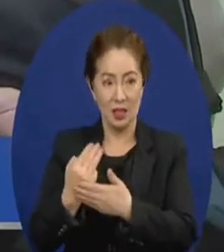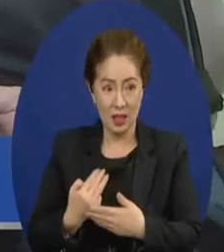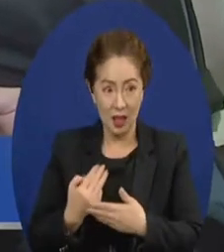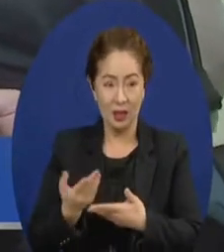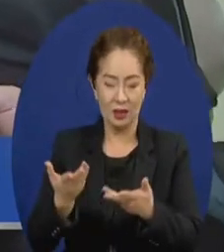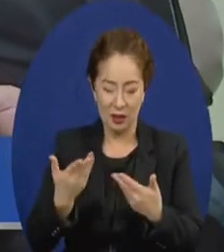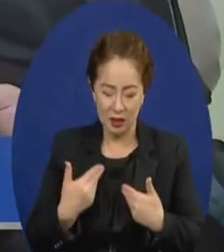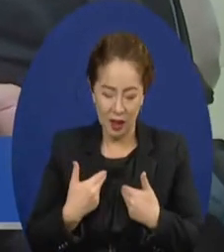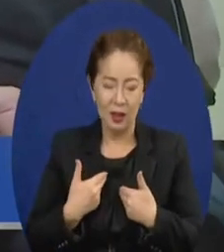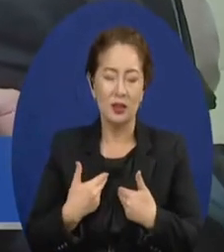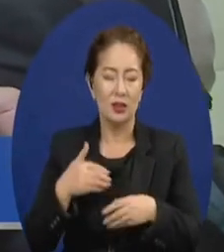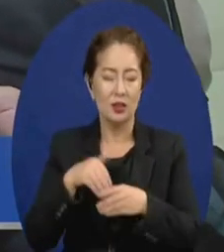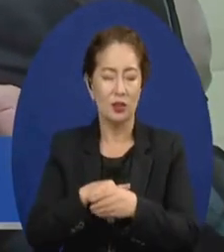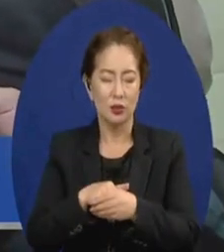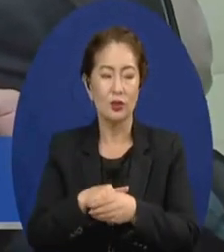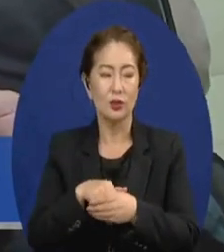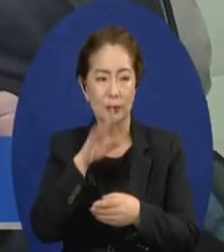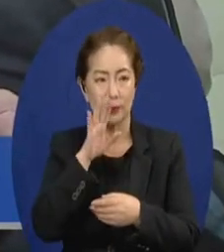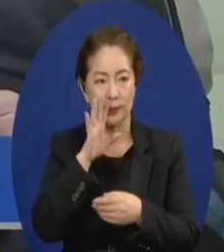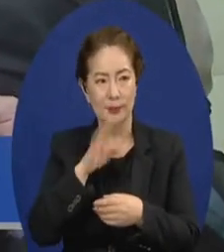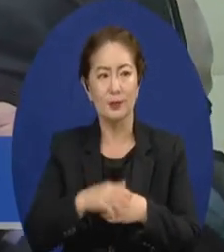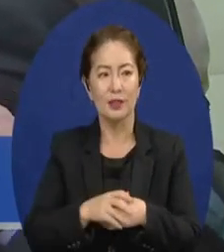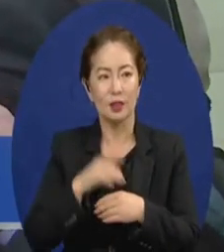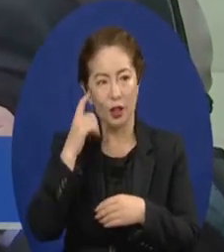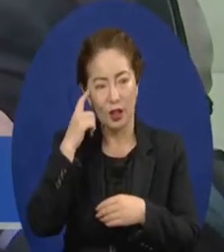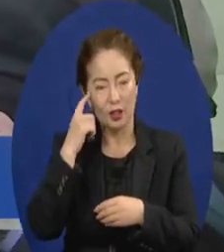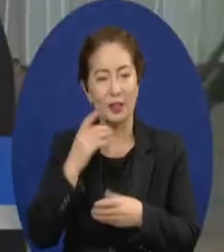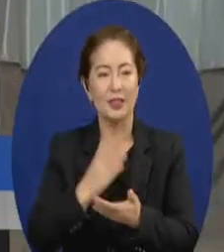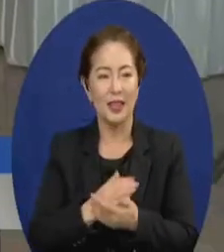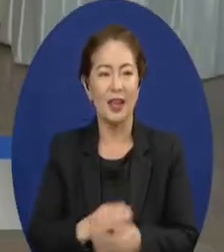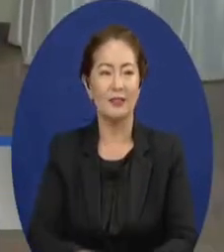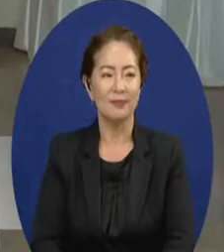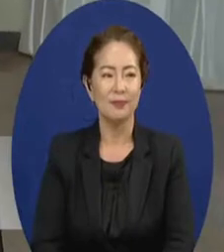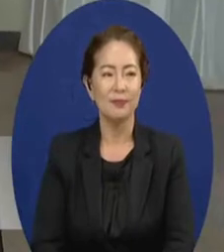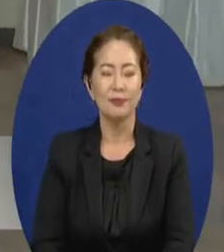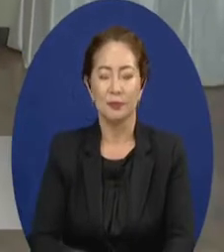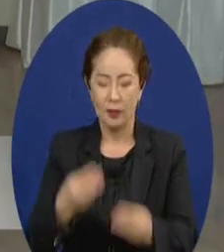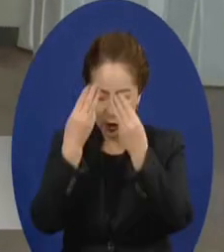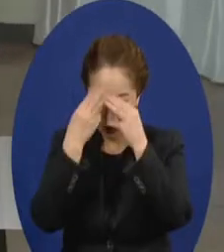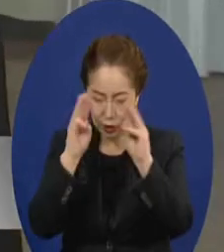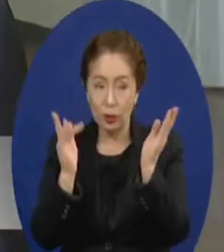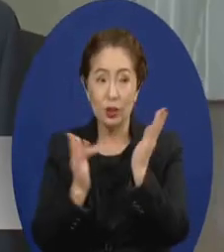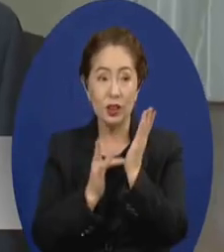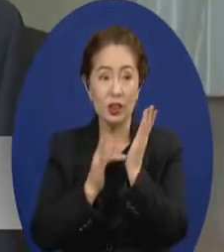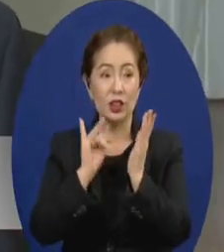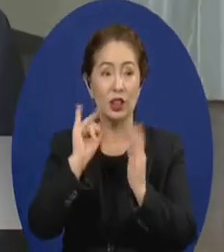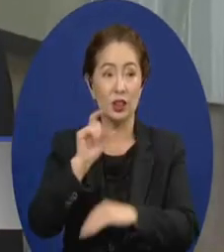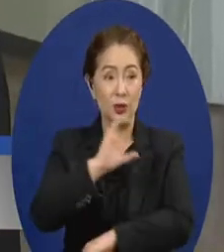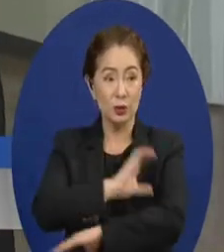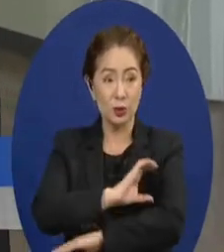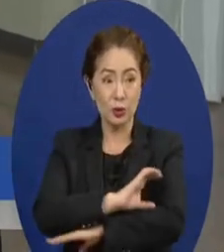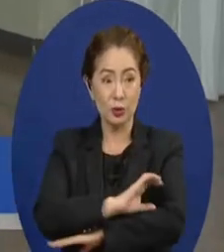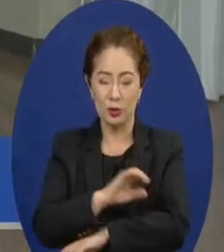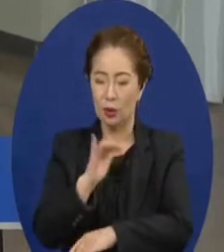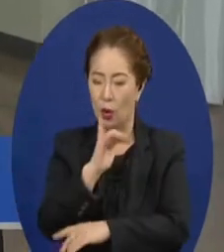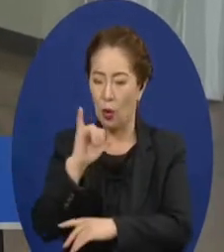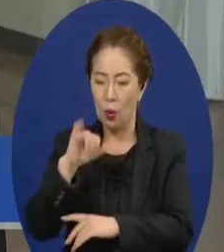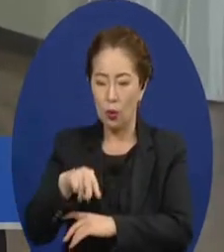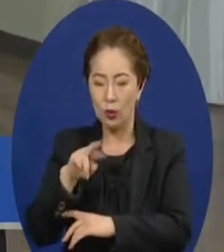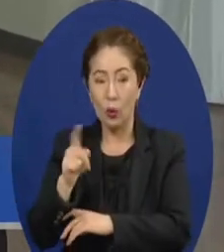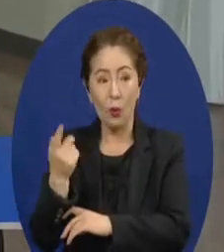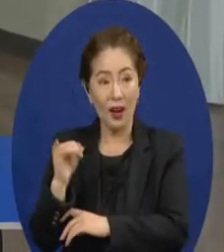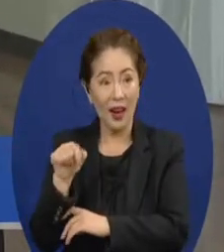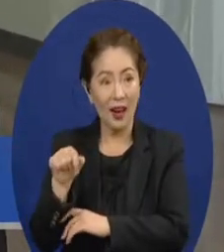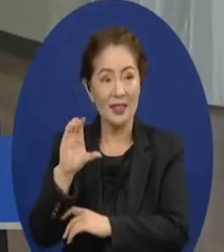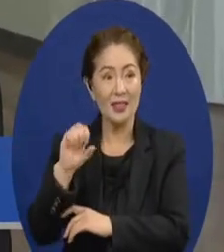шагнал надад хүрцэн гэж ойлгож байна. Шинжлэх ухааны технологийн сургуульд уул уурхайн салбарт 50